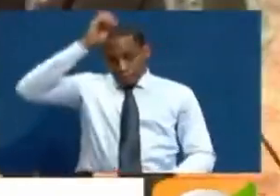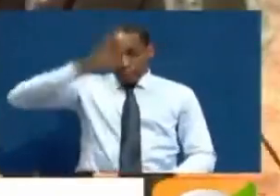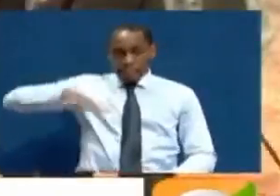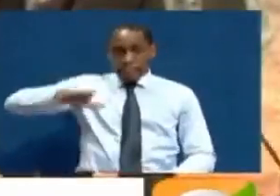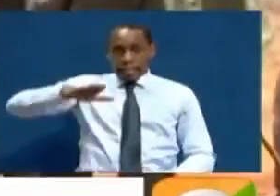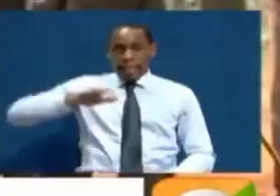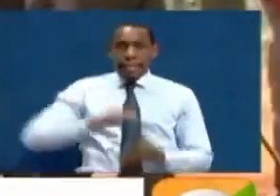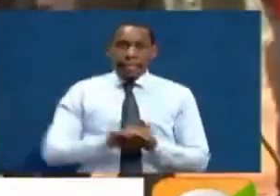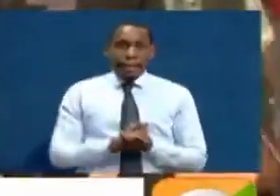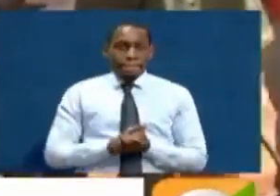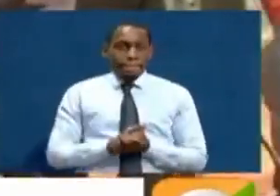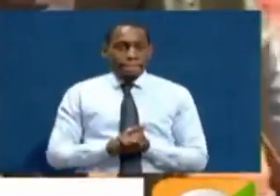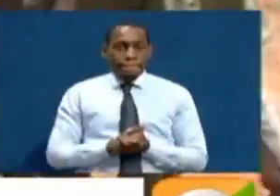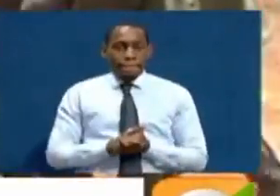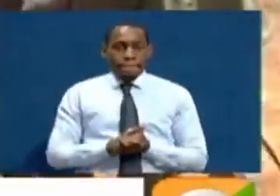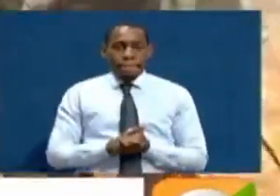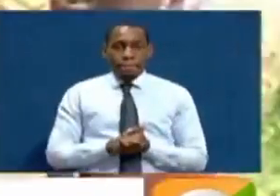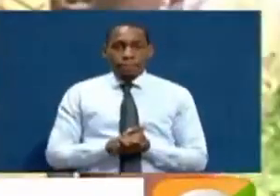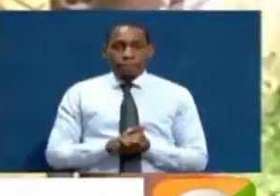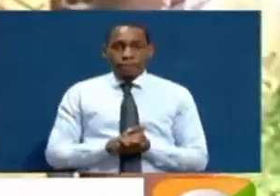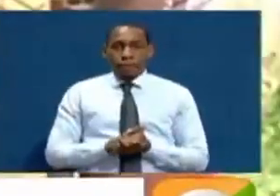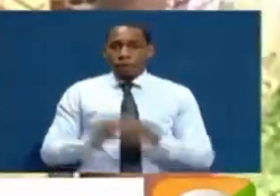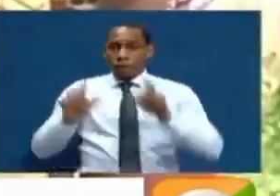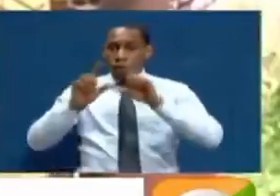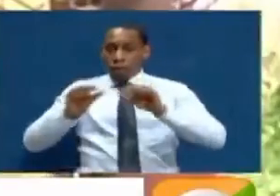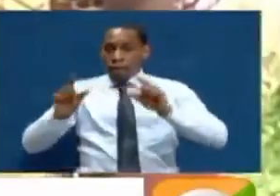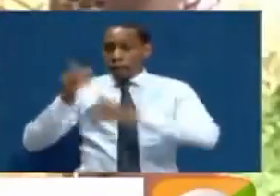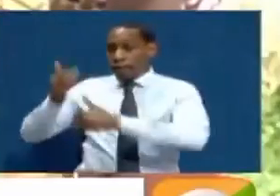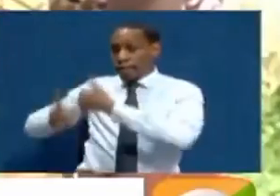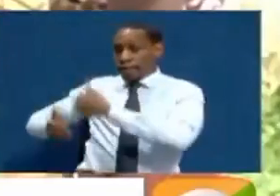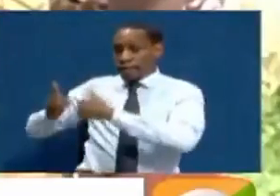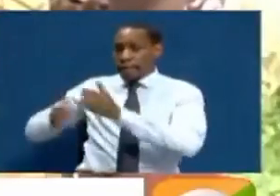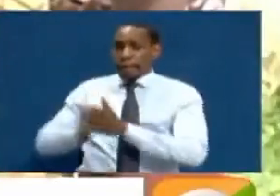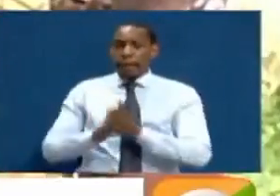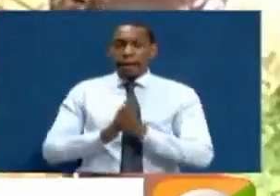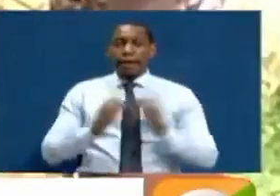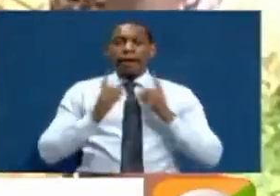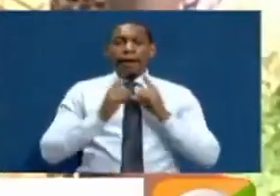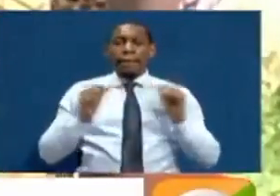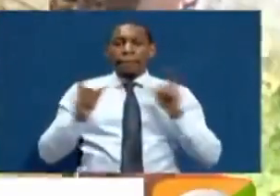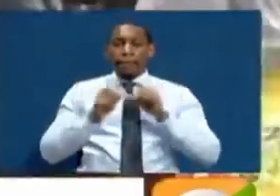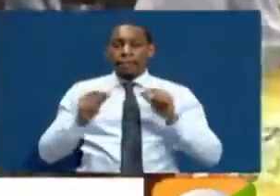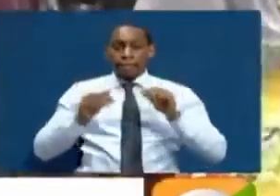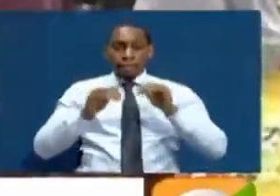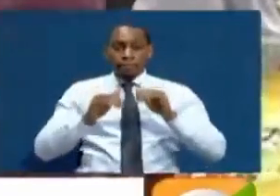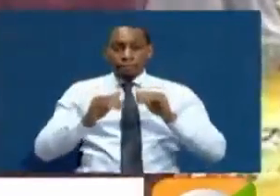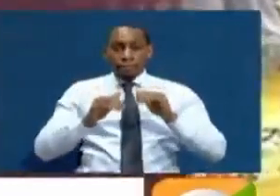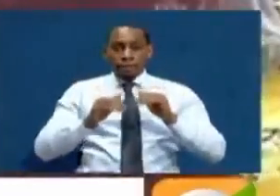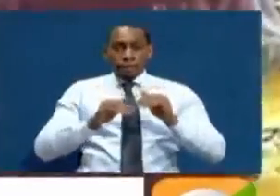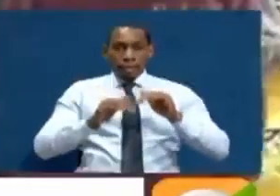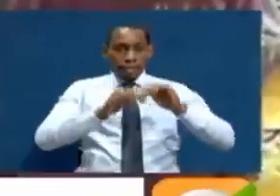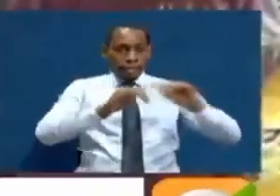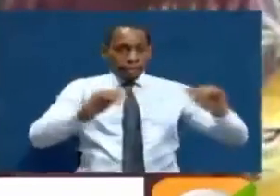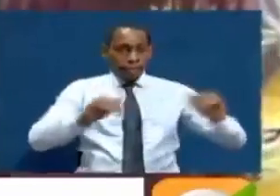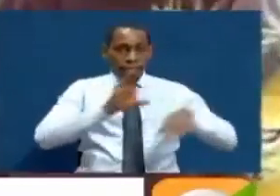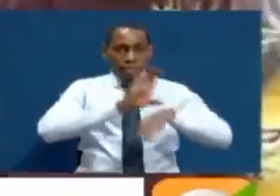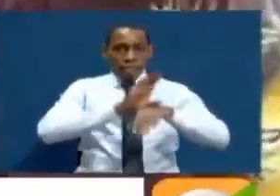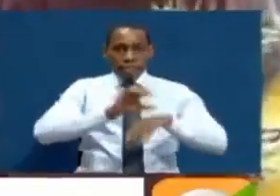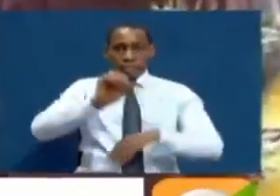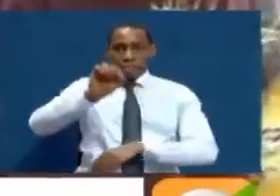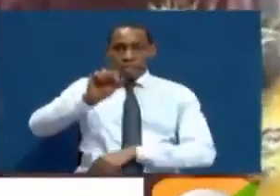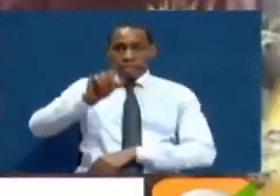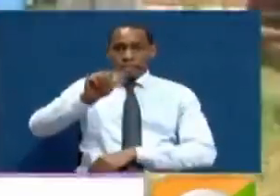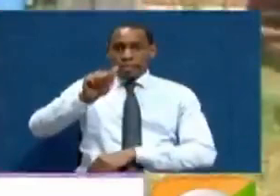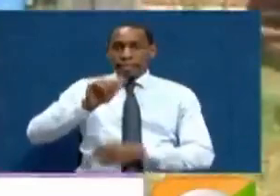Omosasa Boma Choge Borabu. Kulingana na majirani, mhubiri huyo aliyetengwa kutoka kanisa la SDA kwa madai ya kupenda